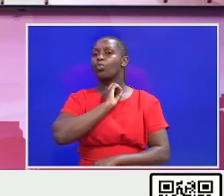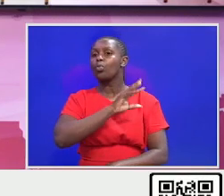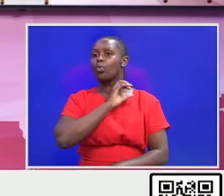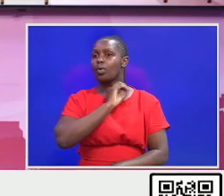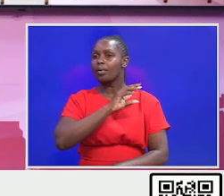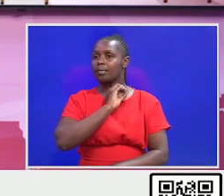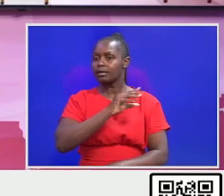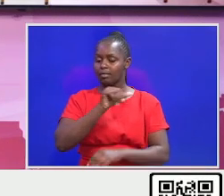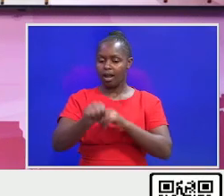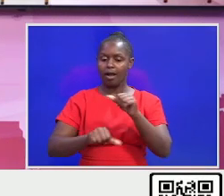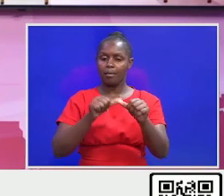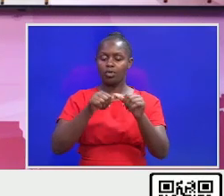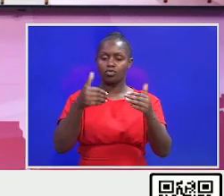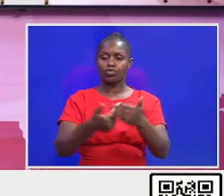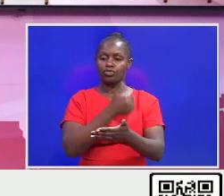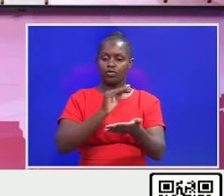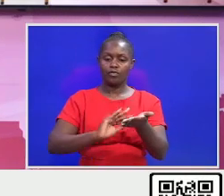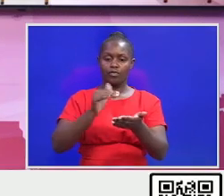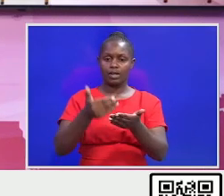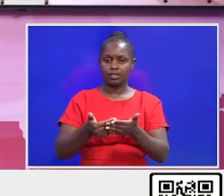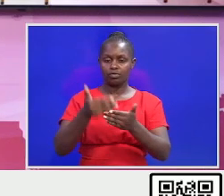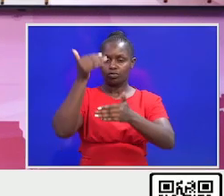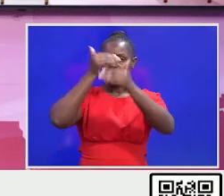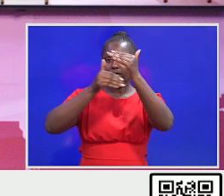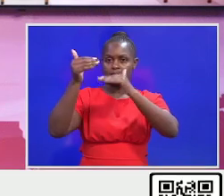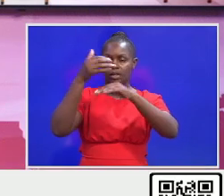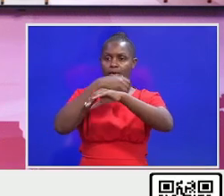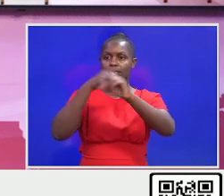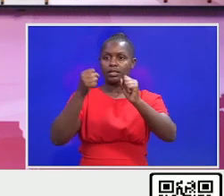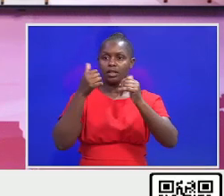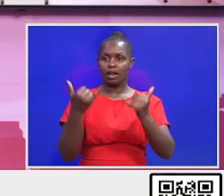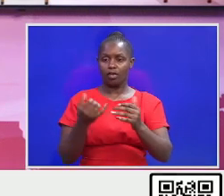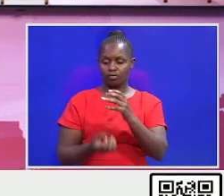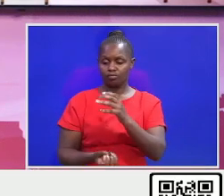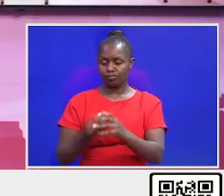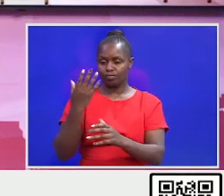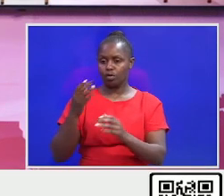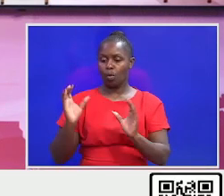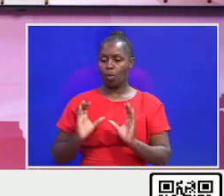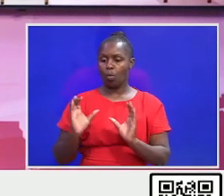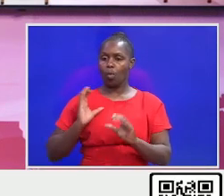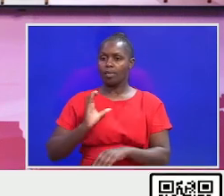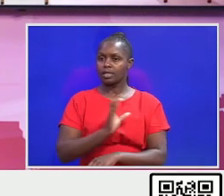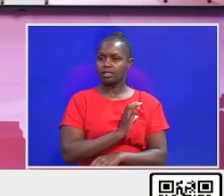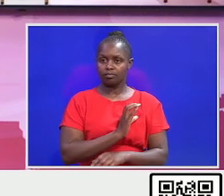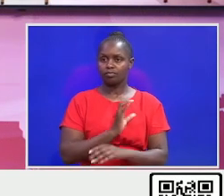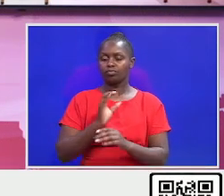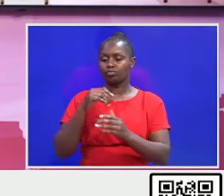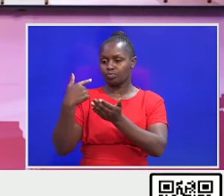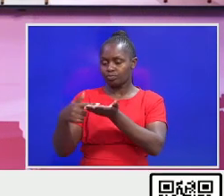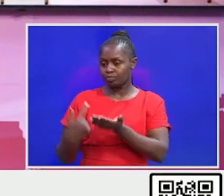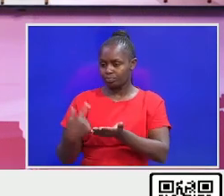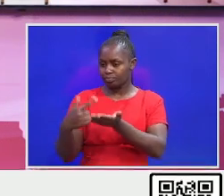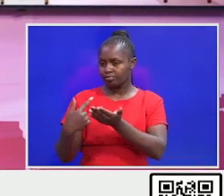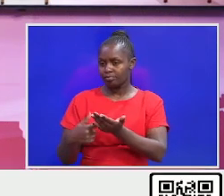mfumo mpya wa ufadhili wa elimu ya vyuo vikuu, Rais William Ruto ameteua kamati ya mpito kutathmini mfumo huo mpya.